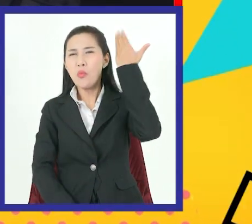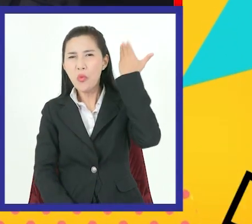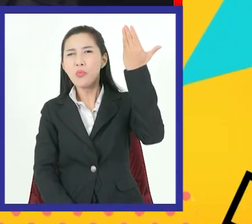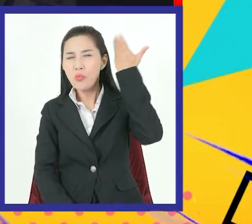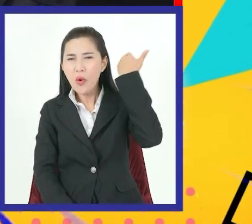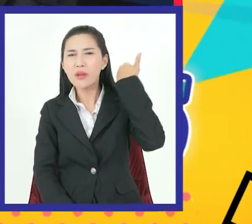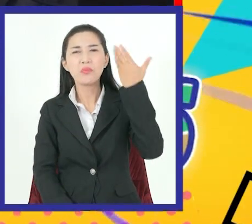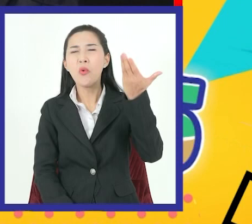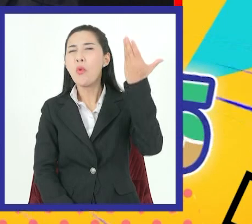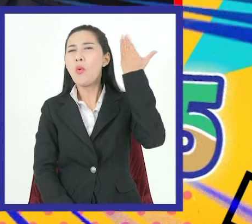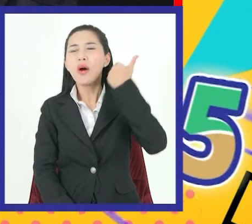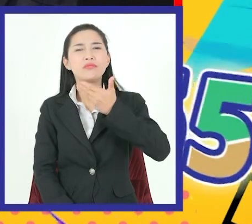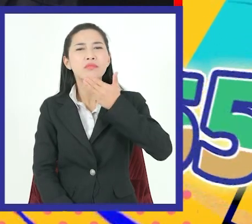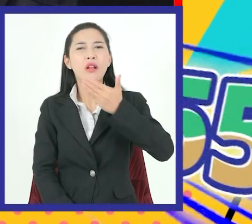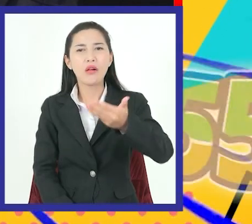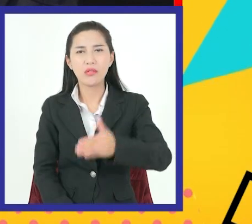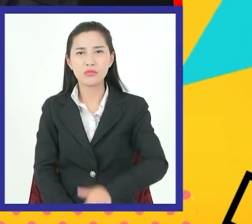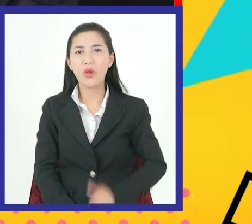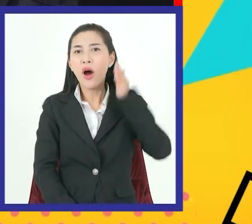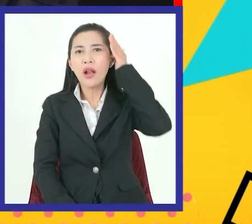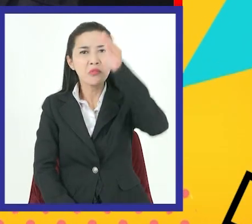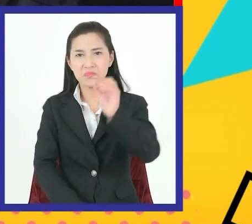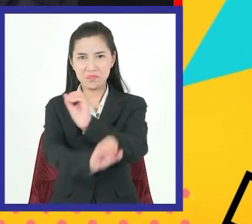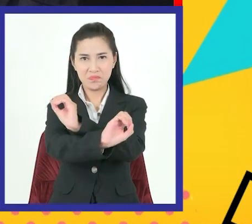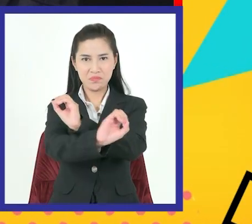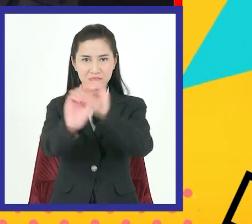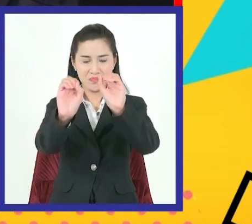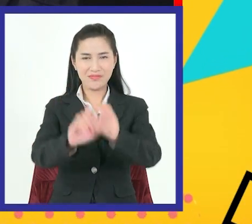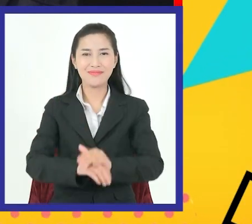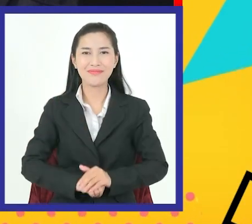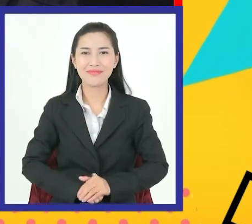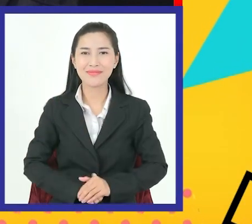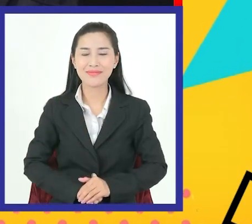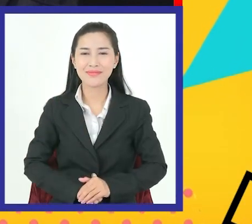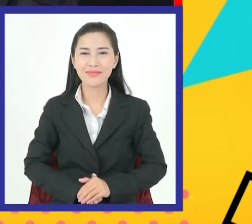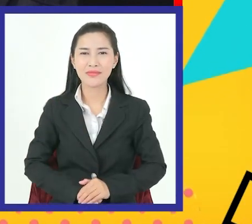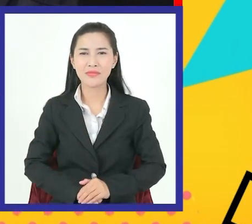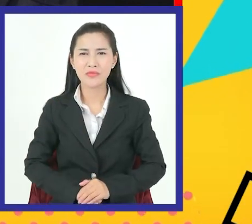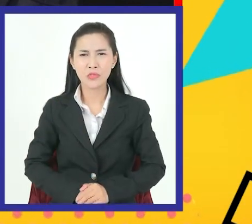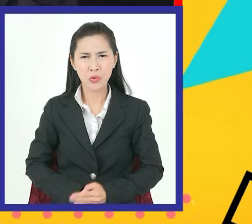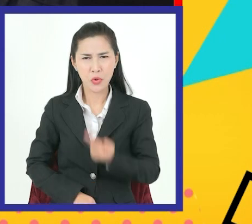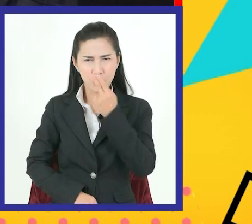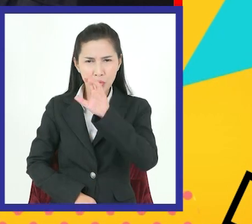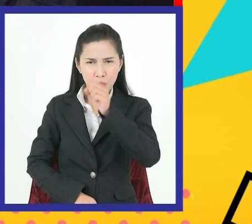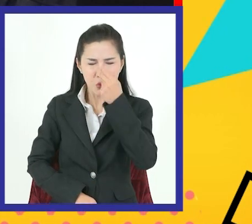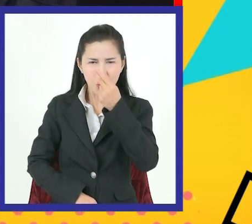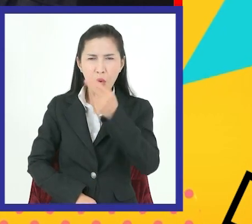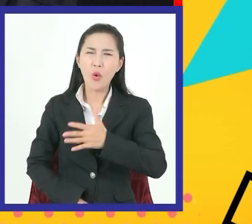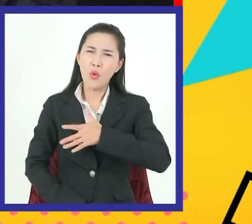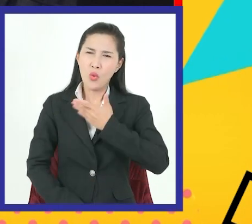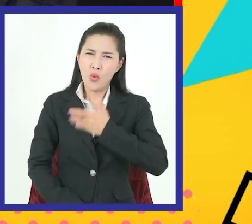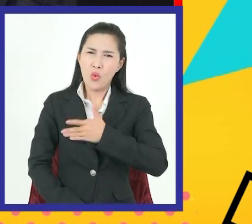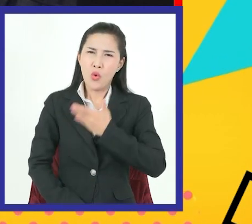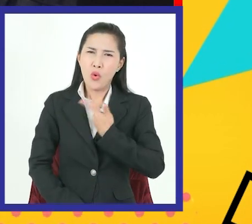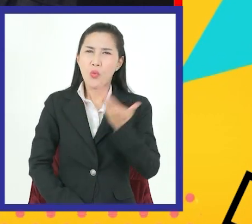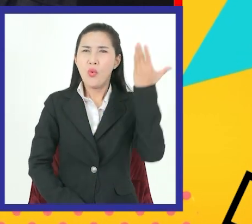ครับะแสดงว่าอนาคตไม่มีเลยครับท่านประธานครับแล้วสังเกตดูนะครับท่านเป็นคนใจร้อนโอบอก